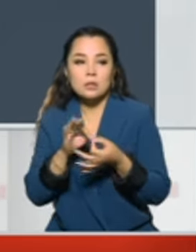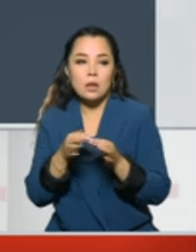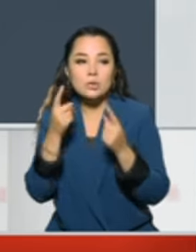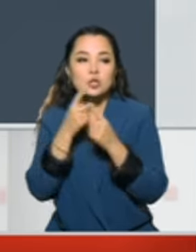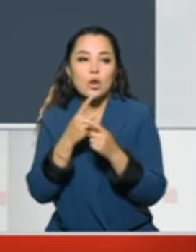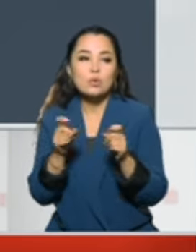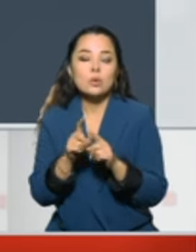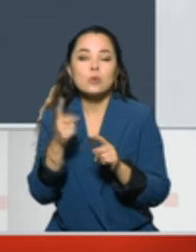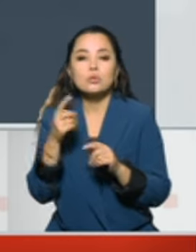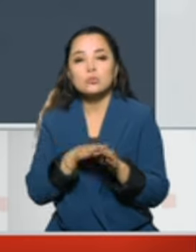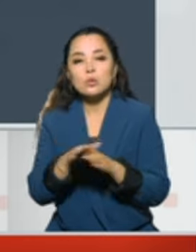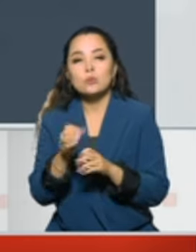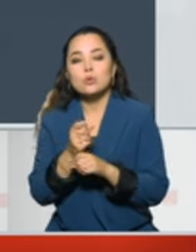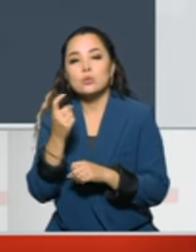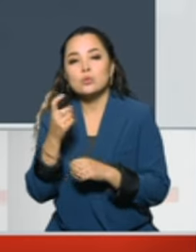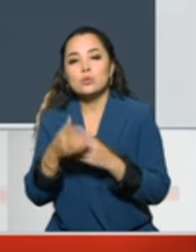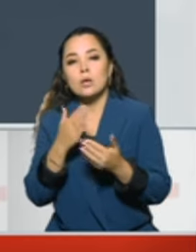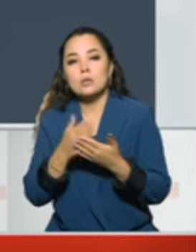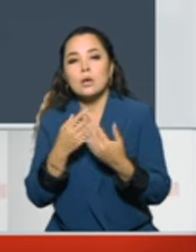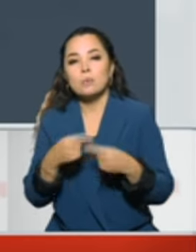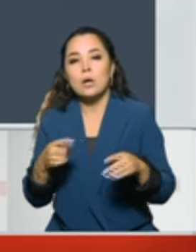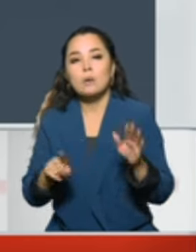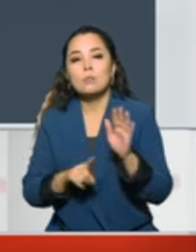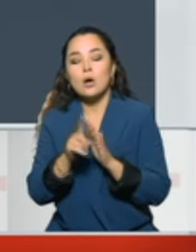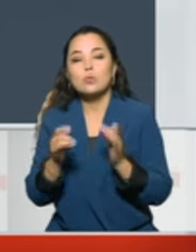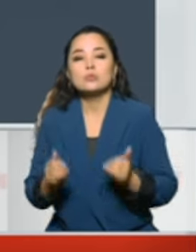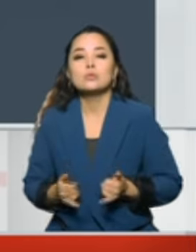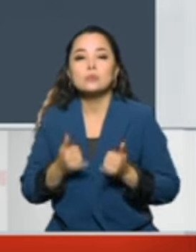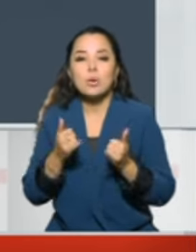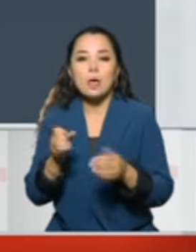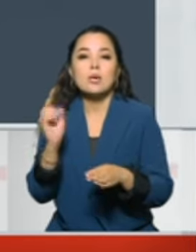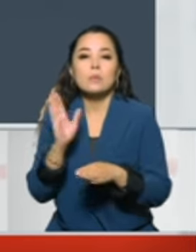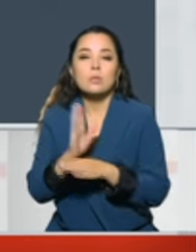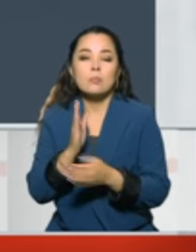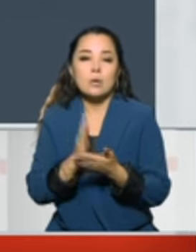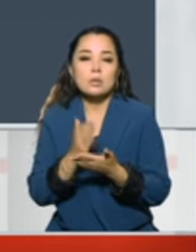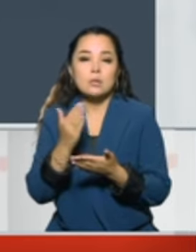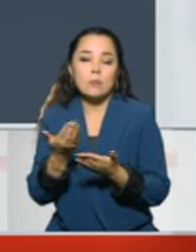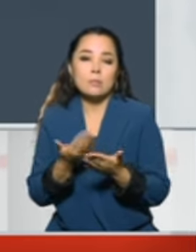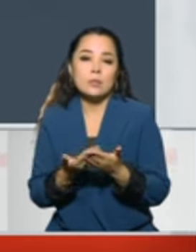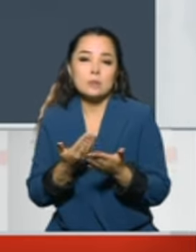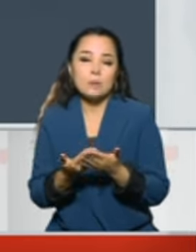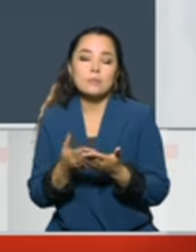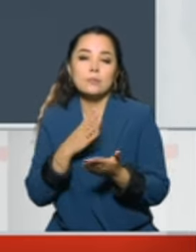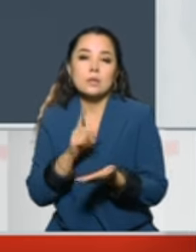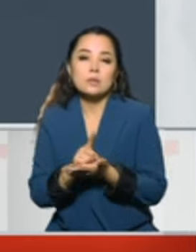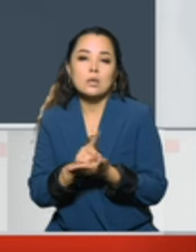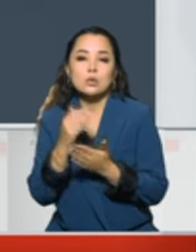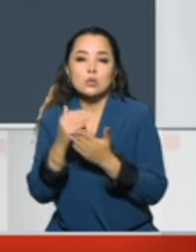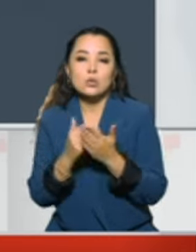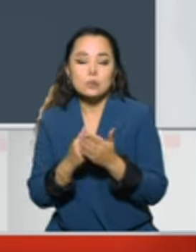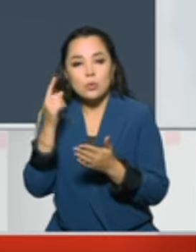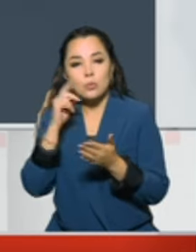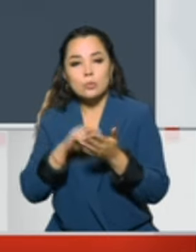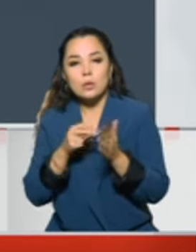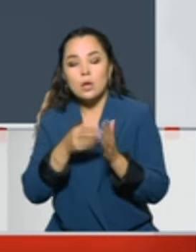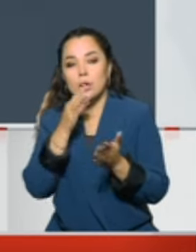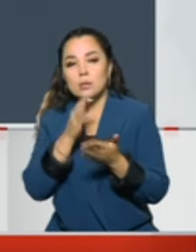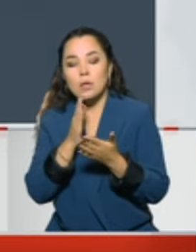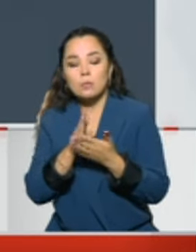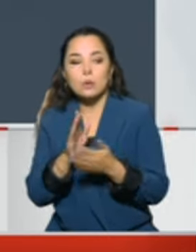Жолдауда 100-ге жуық түрлі бастамалар, ұсыныстар және тапсырмалар бар. Мысалы, салық жүйесін мұқият ойластыра отырып